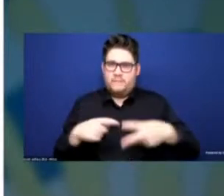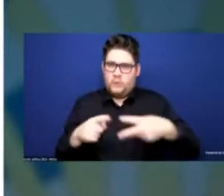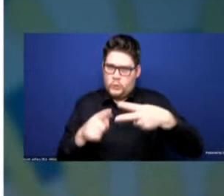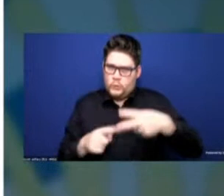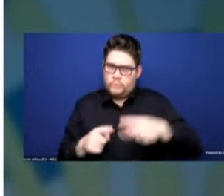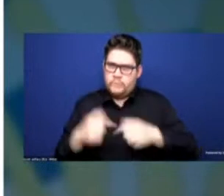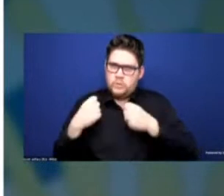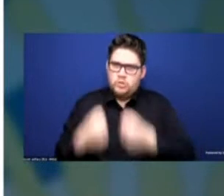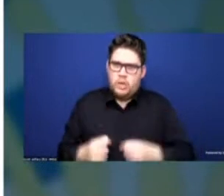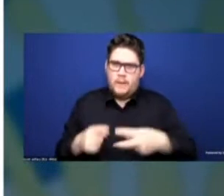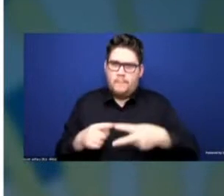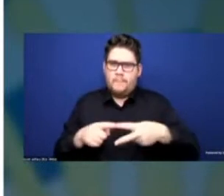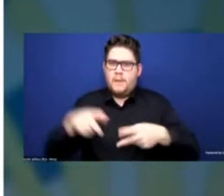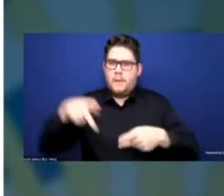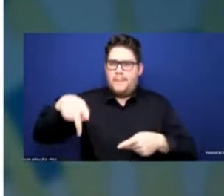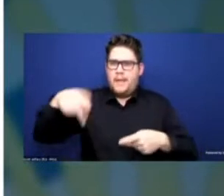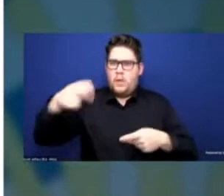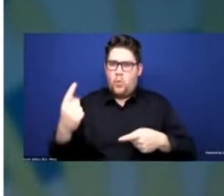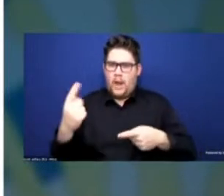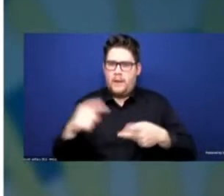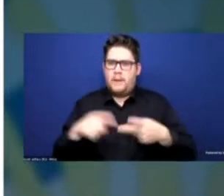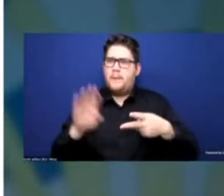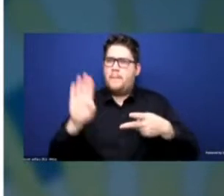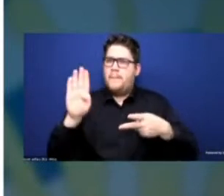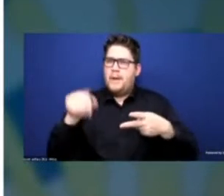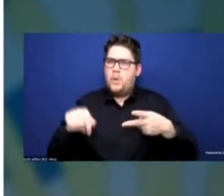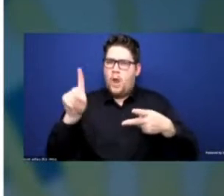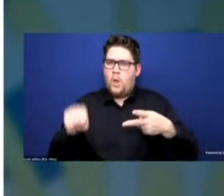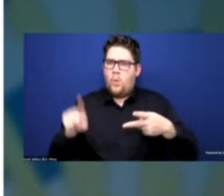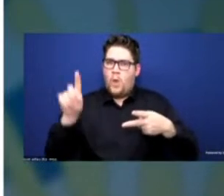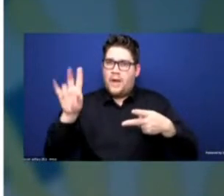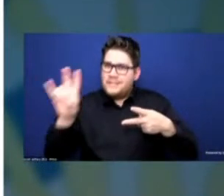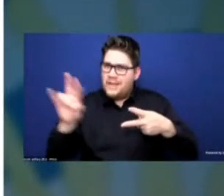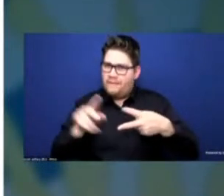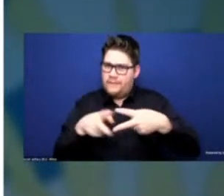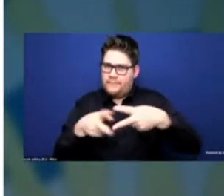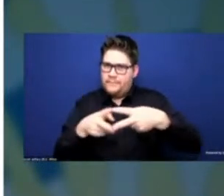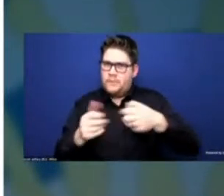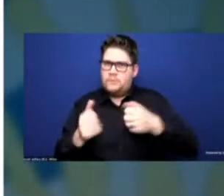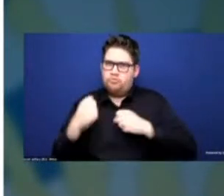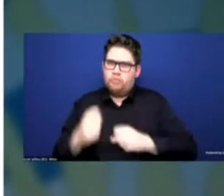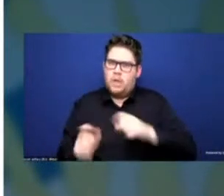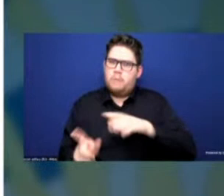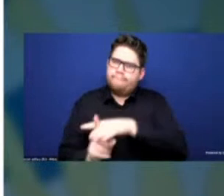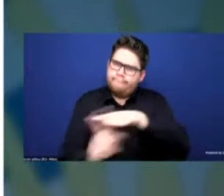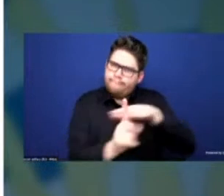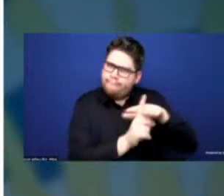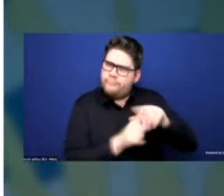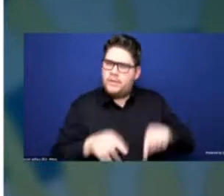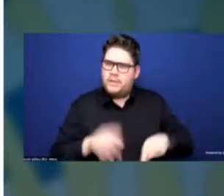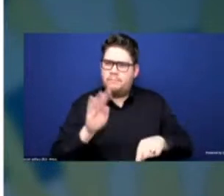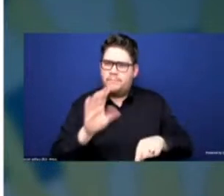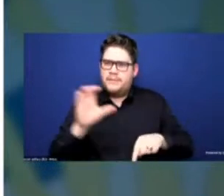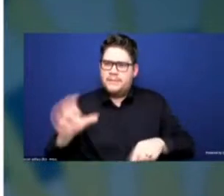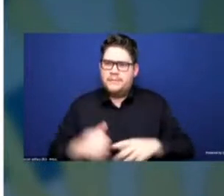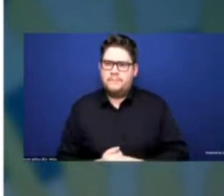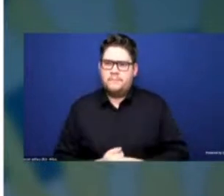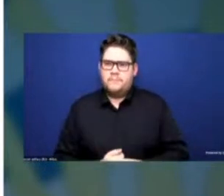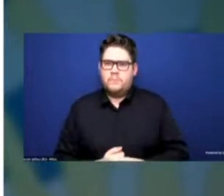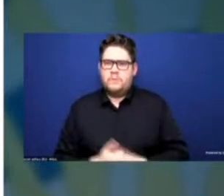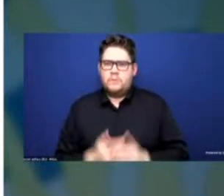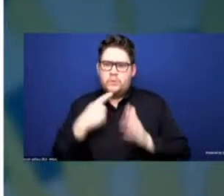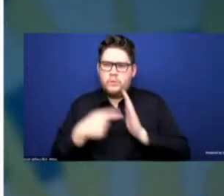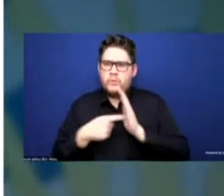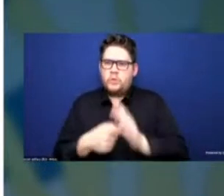equal in every part of the province. 他说这个我们省的变异体的这个规律和其他省还不一